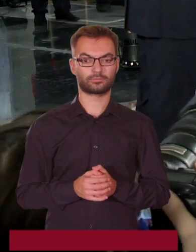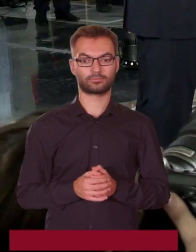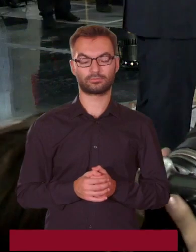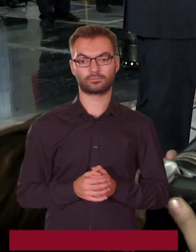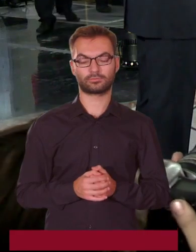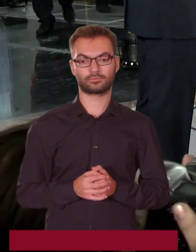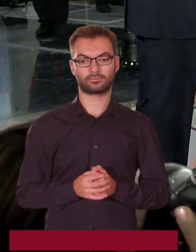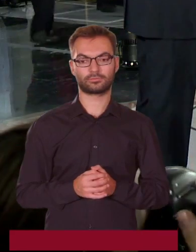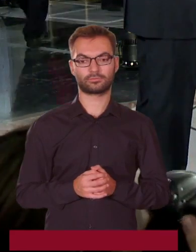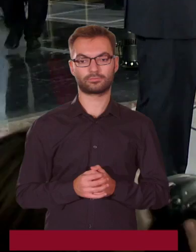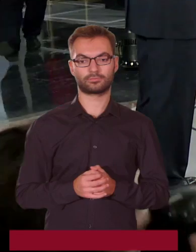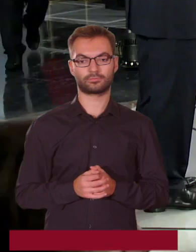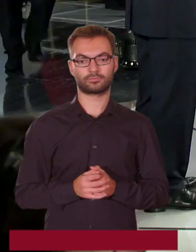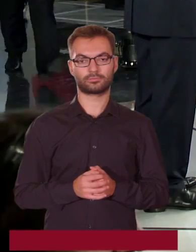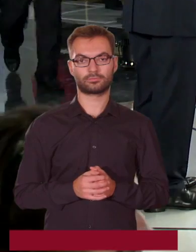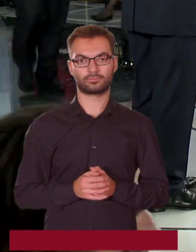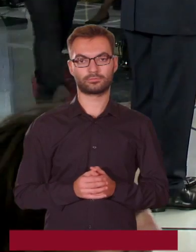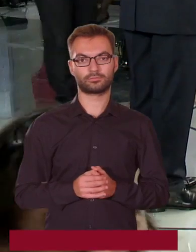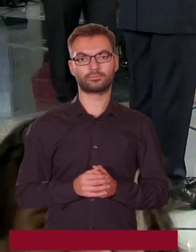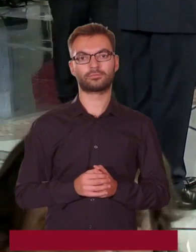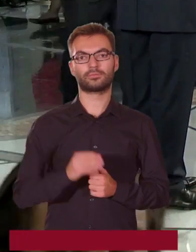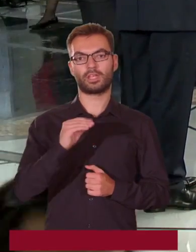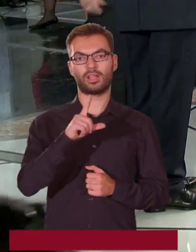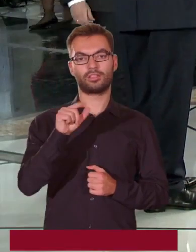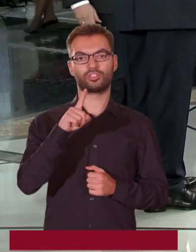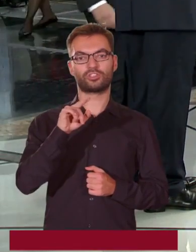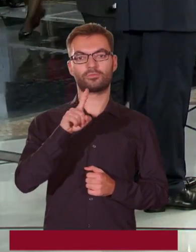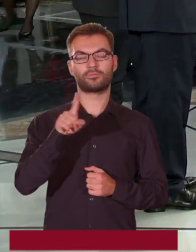Poproszę panią Elżbietę Dudę.